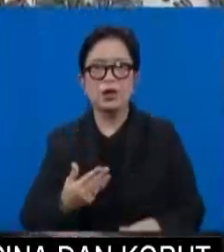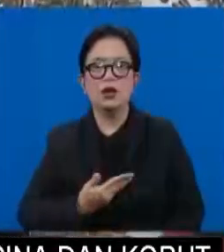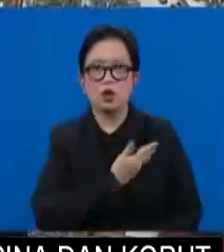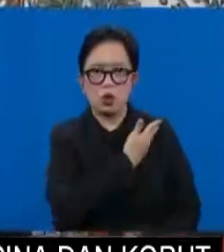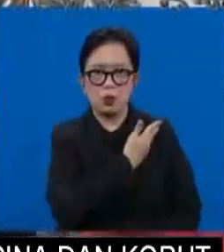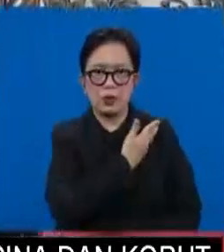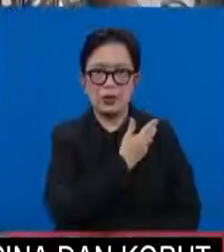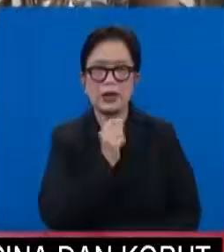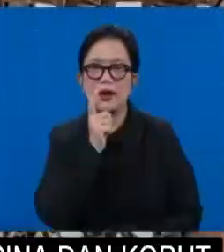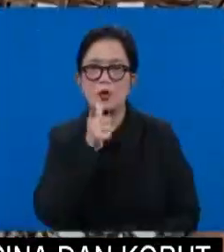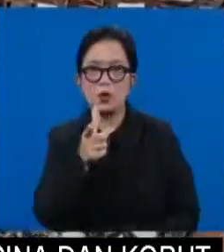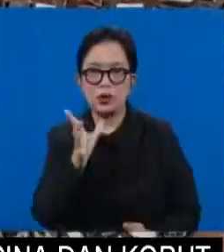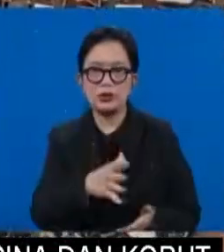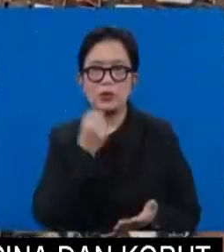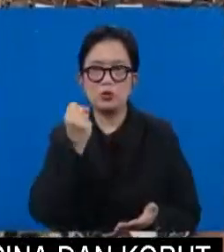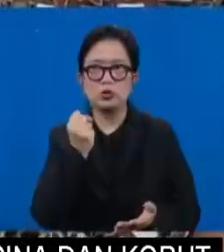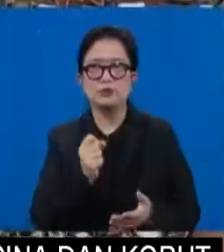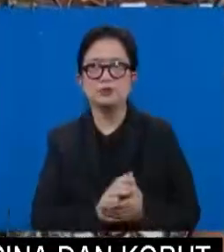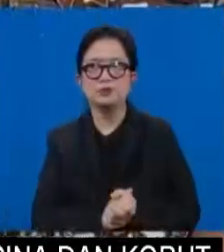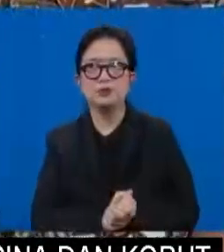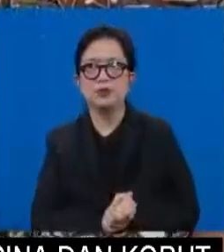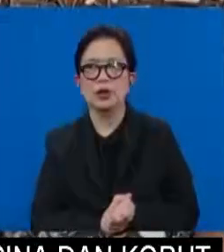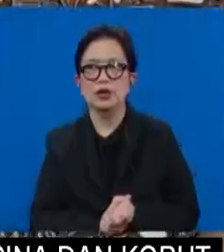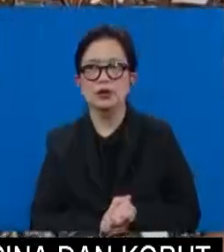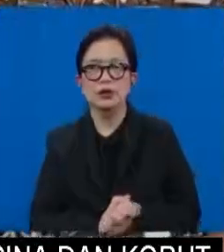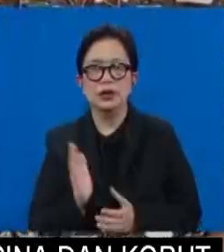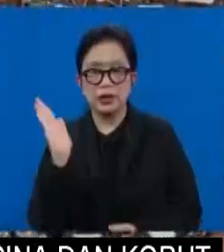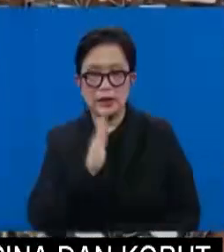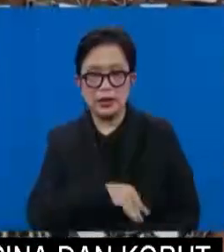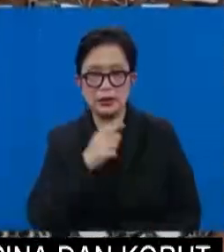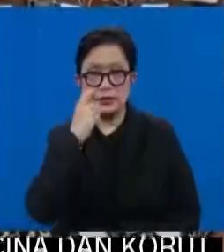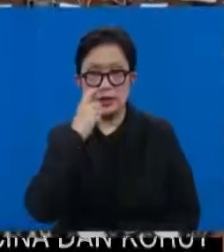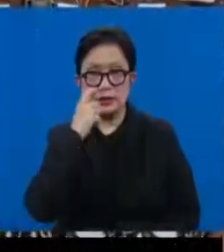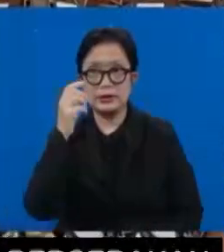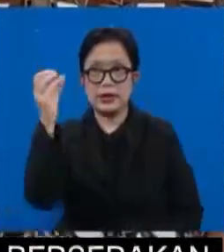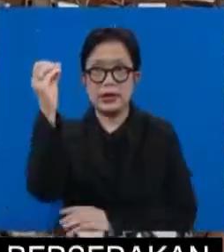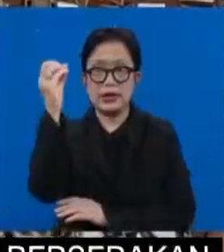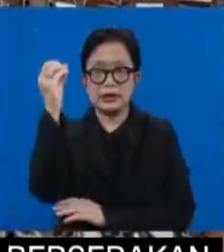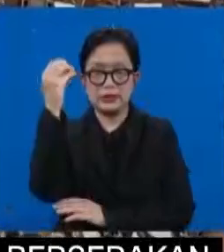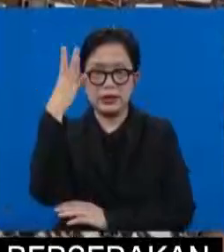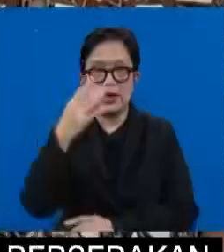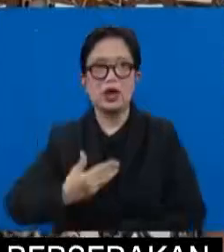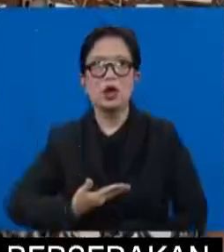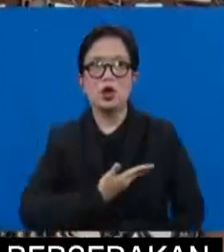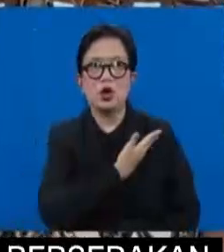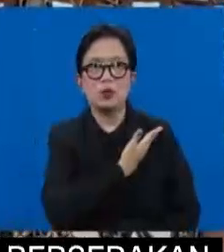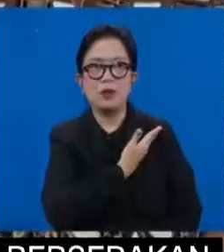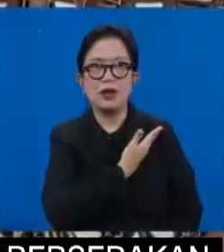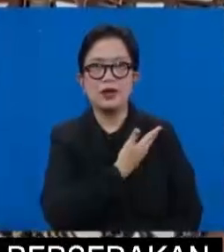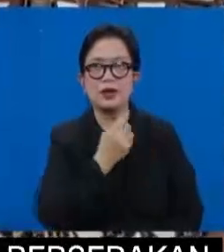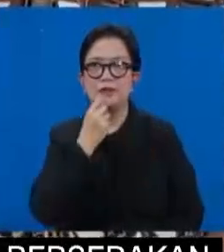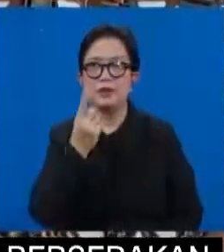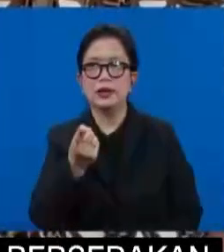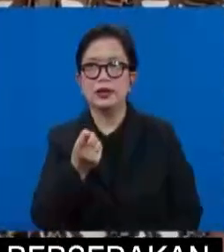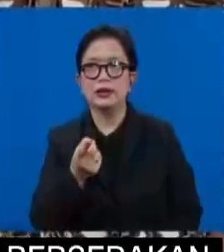laporannya tersebut. Pada hari Selasanya siang, dari pihak korban kemudian menyatakan